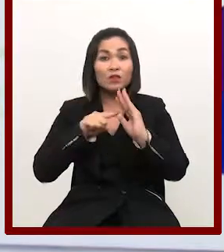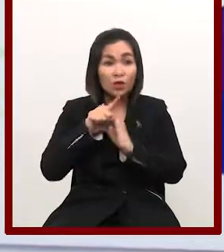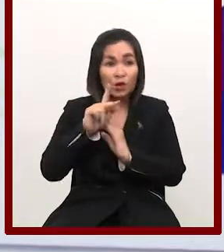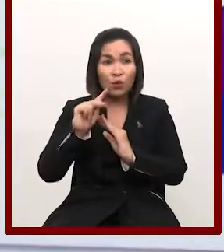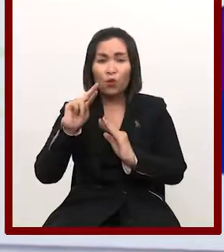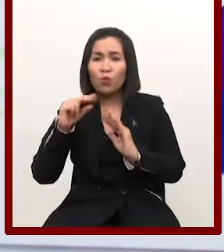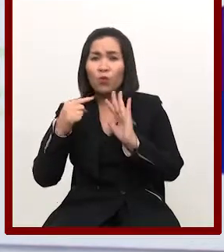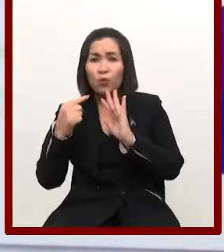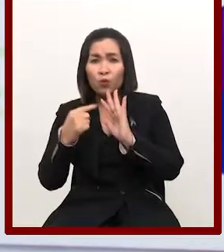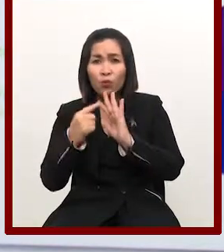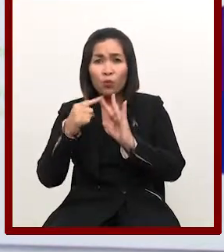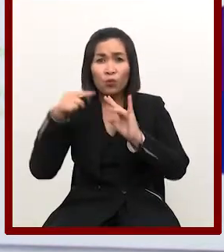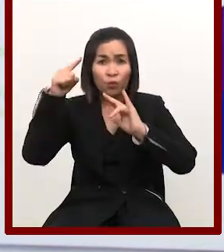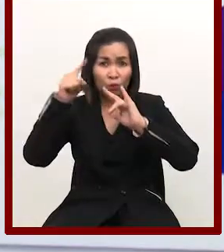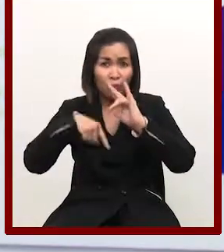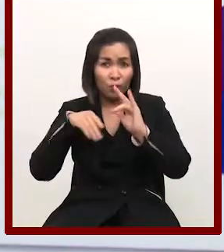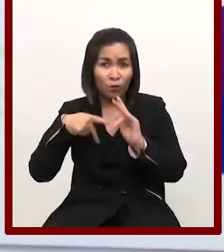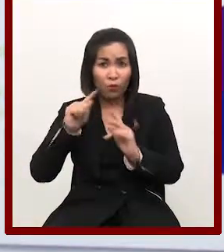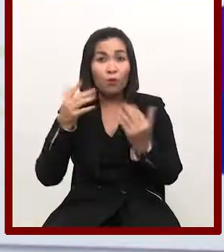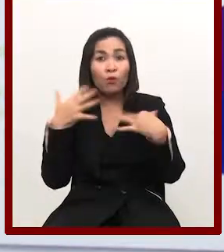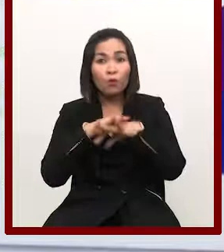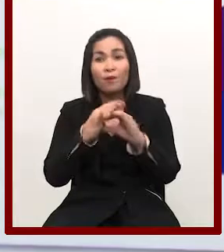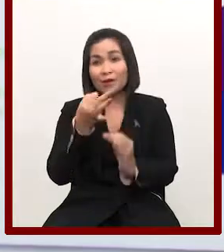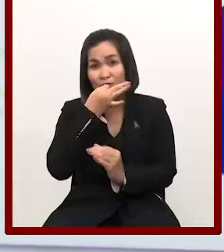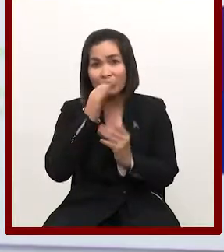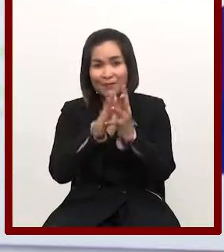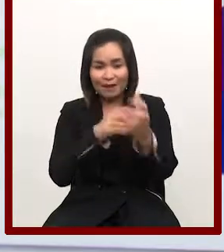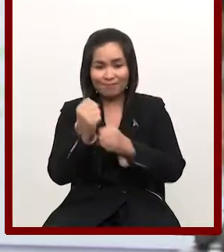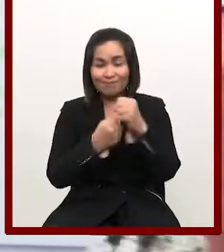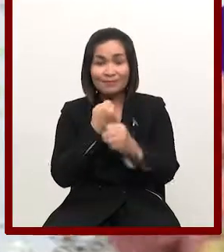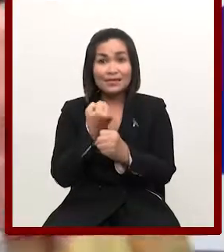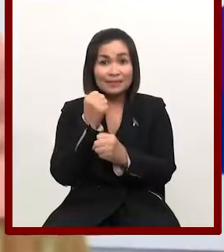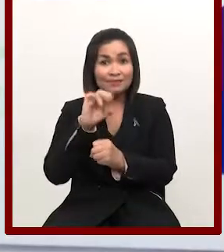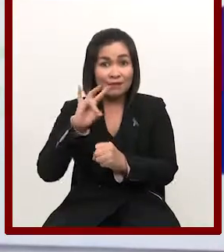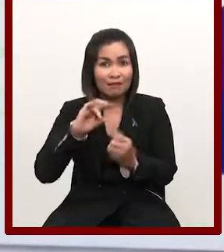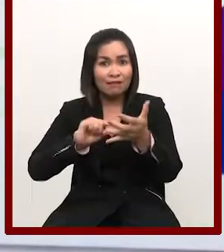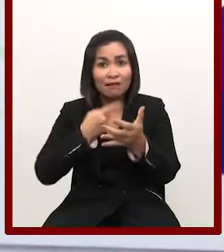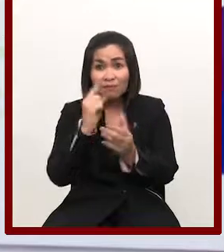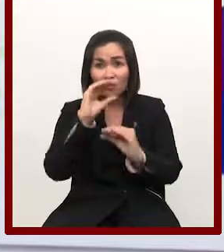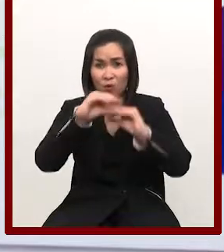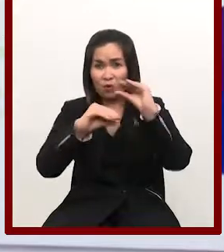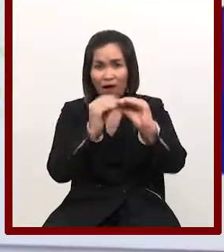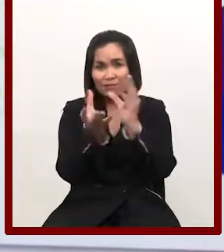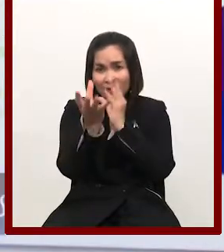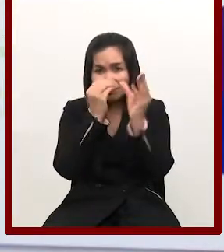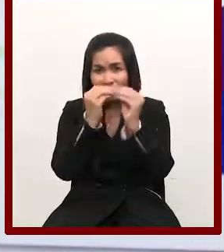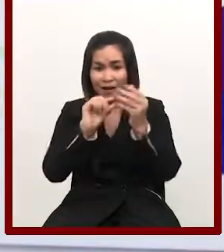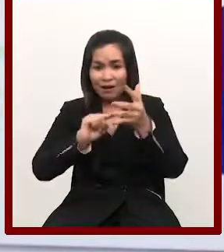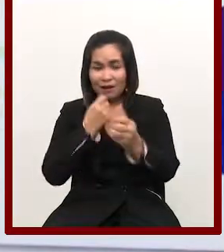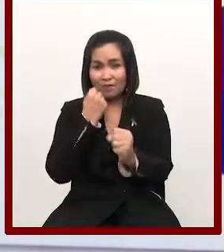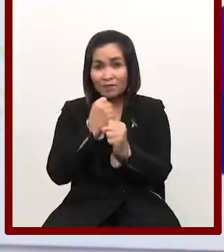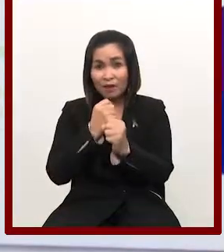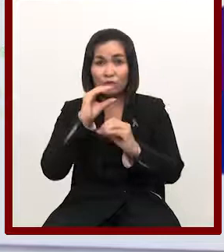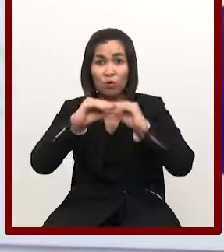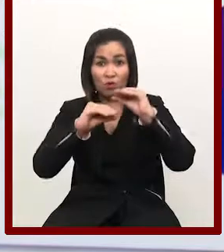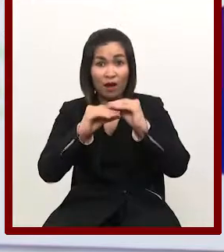ทำมากว่า7ปีนะคะเราเริ่มตั้งแต่โครงการการศึกษาค่ะเราไปนั่งทำโครงการการศึกษ